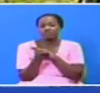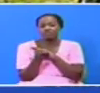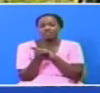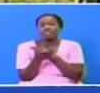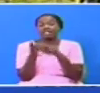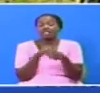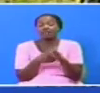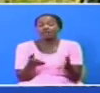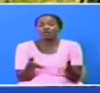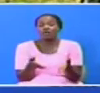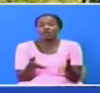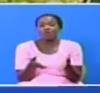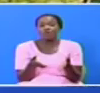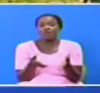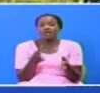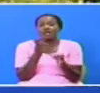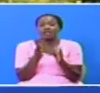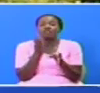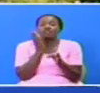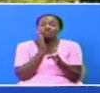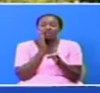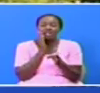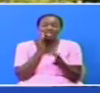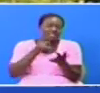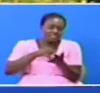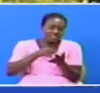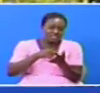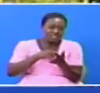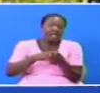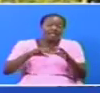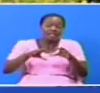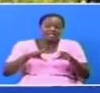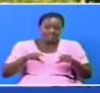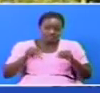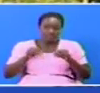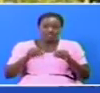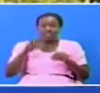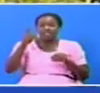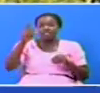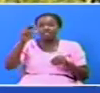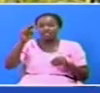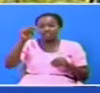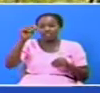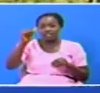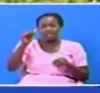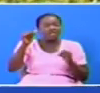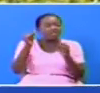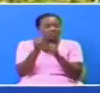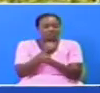at the moment, unless the mother resurfaces so that we go for a DNA, we may not be able to